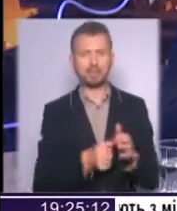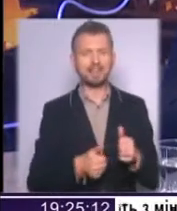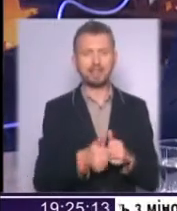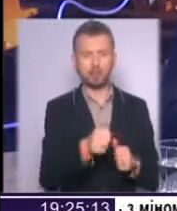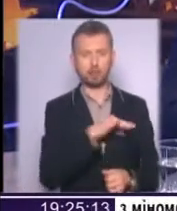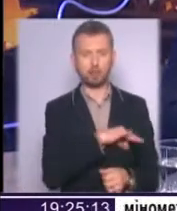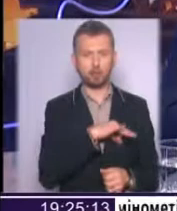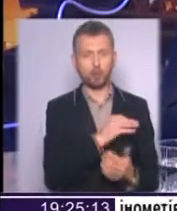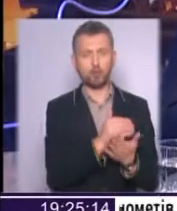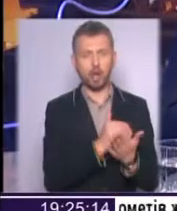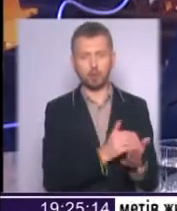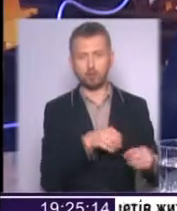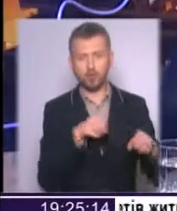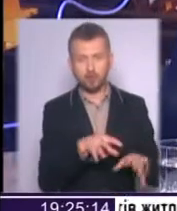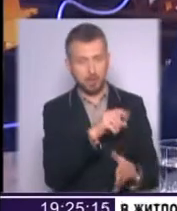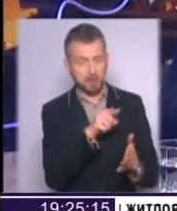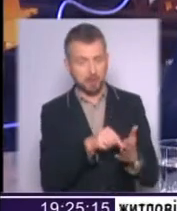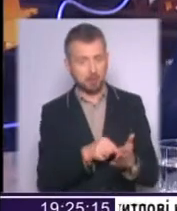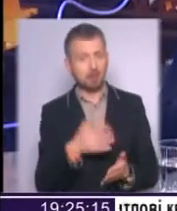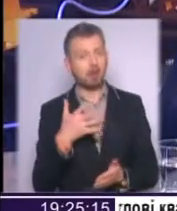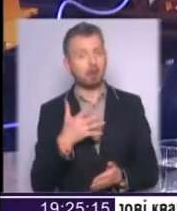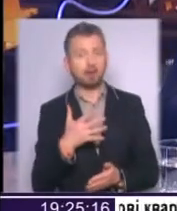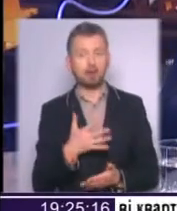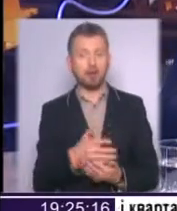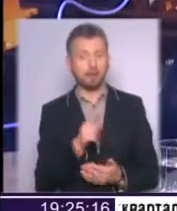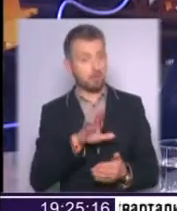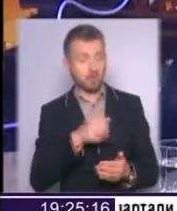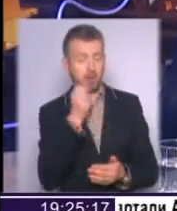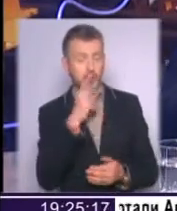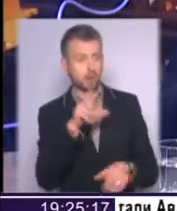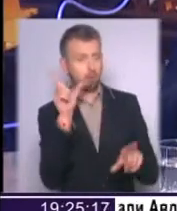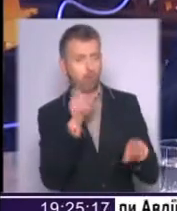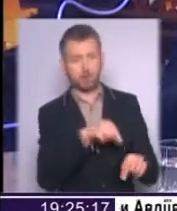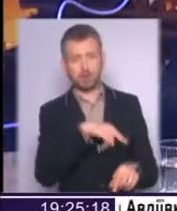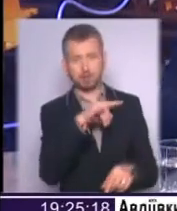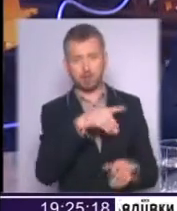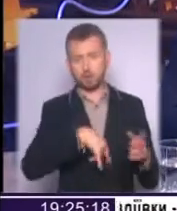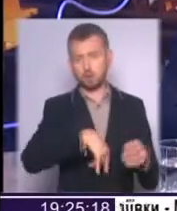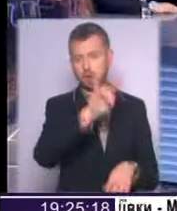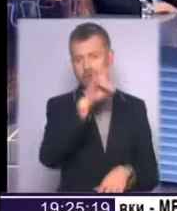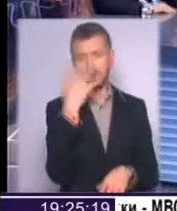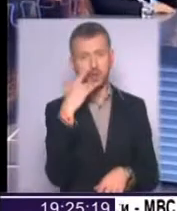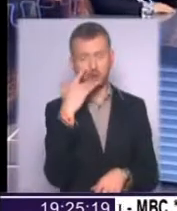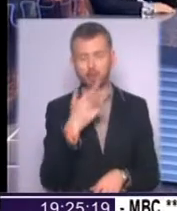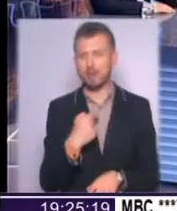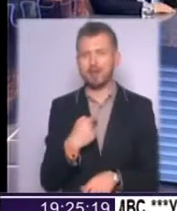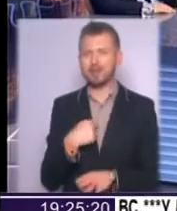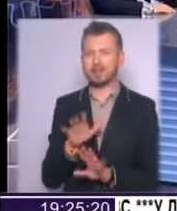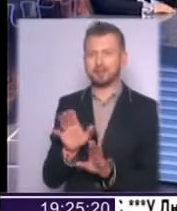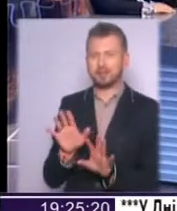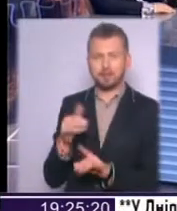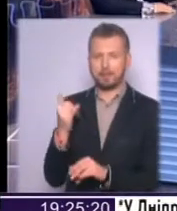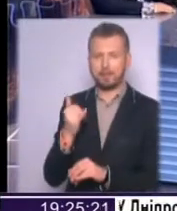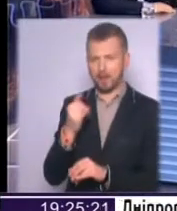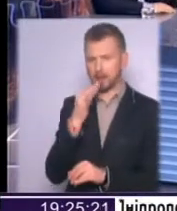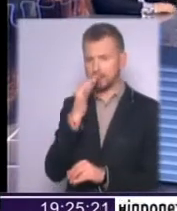профспілок порядок вирішення цих питань? А навіщо? Він після обіду просто поїхав на літак і полетів в Америку. Я не до того, що там зараз репліка така